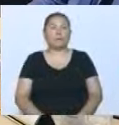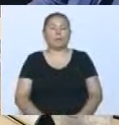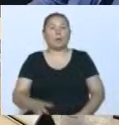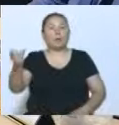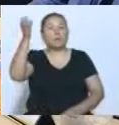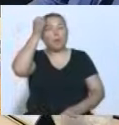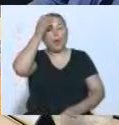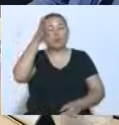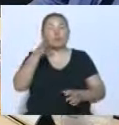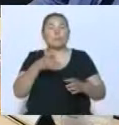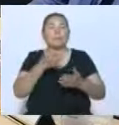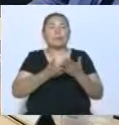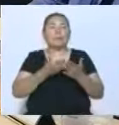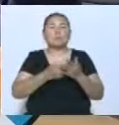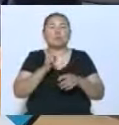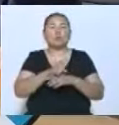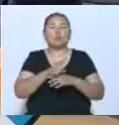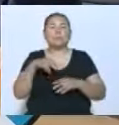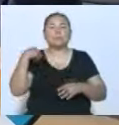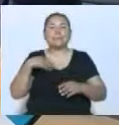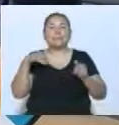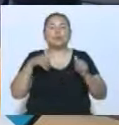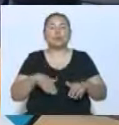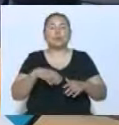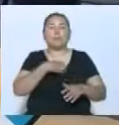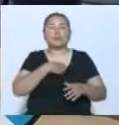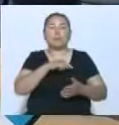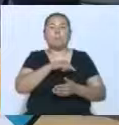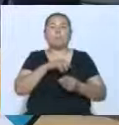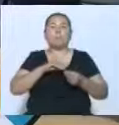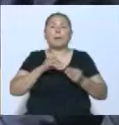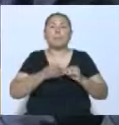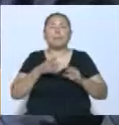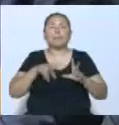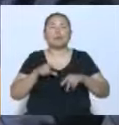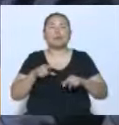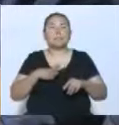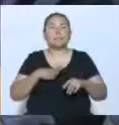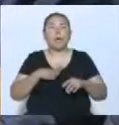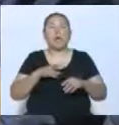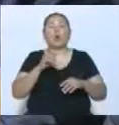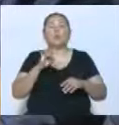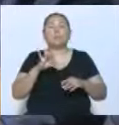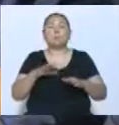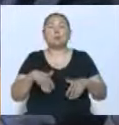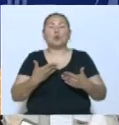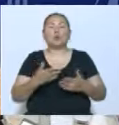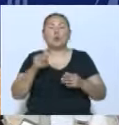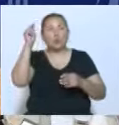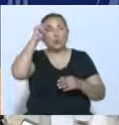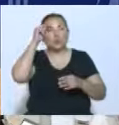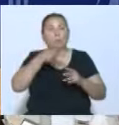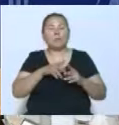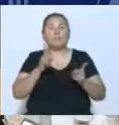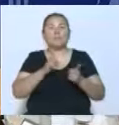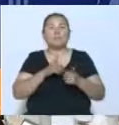Научный совет создан в соответствии с поручением президента для решения актуальных проблем региона на основе обоснования и концепций, предложенных учеными. На